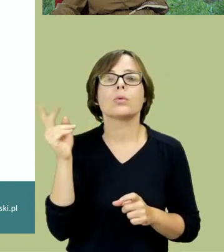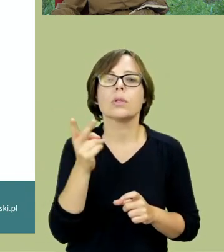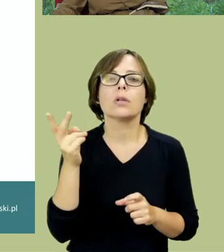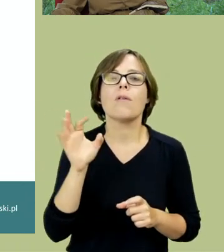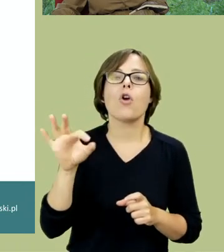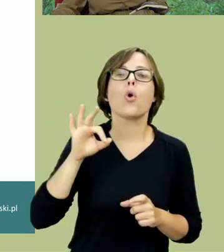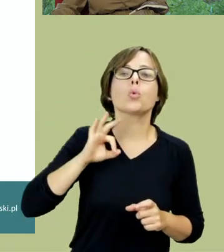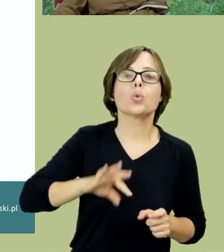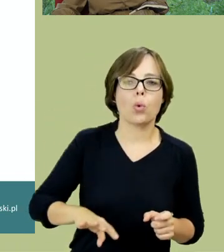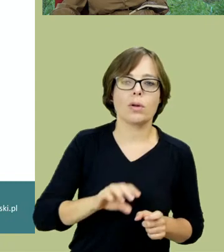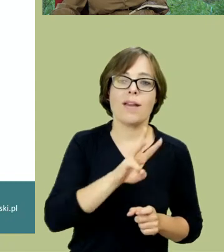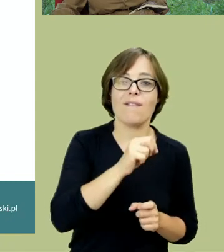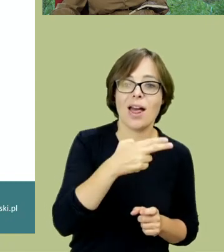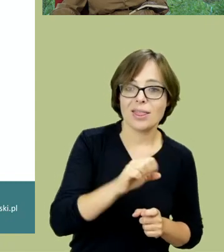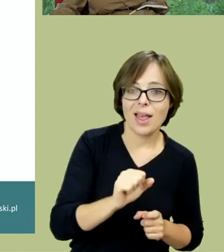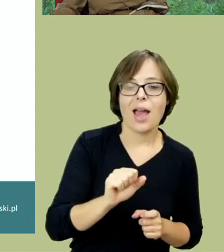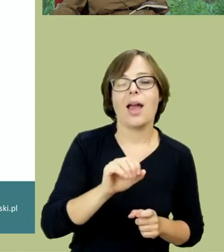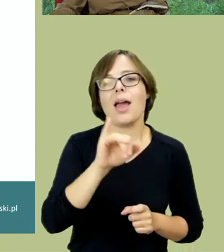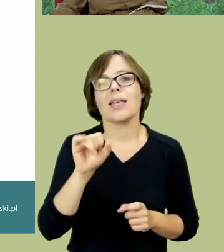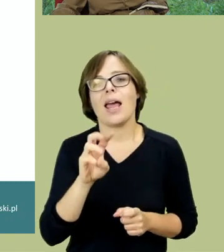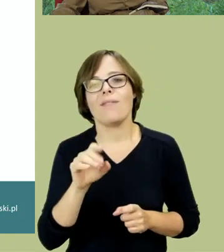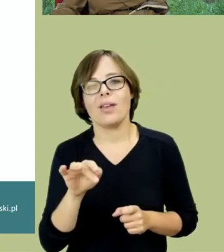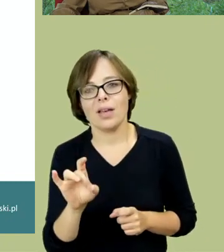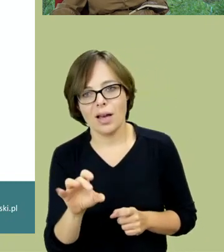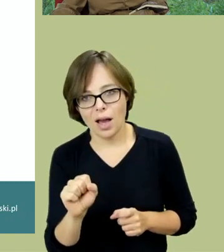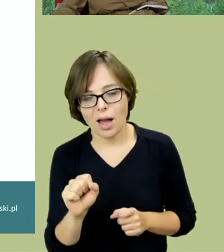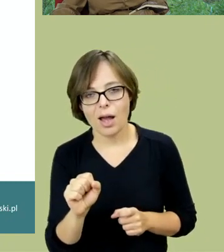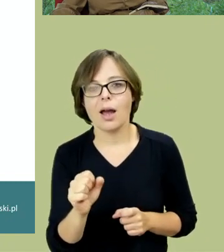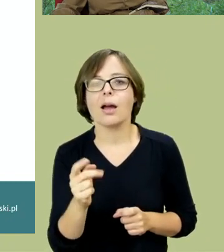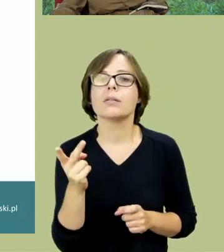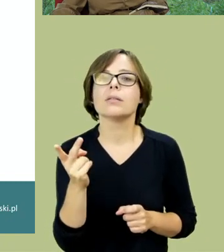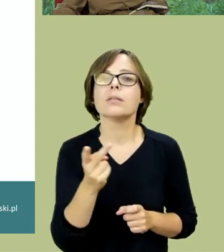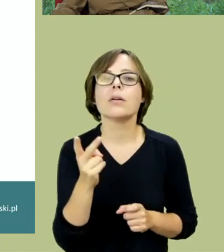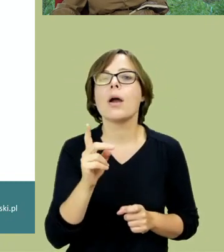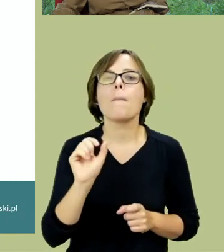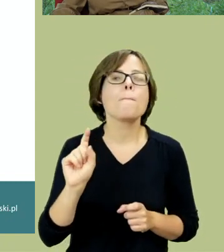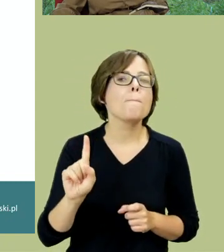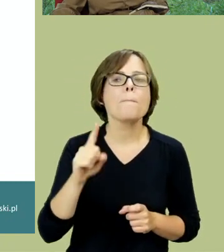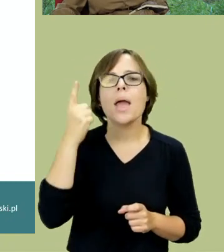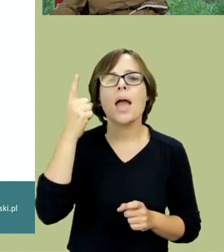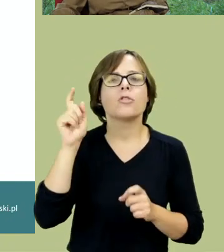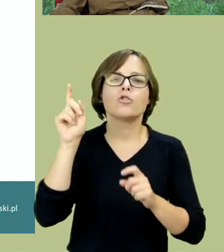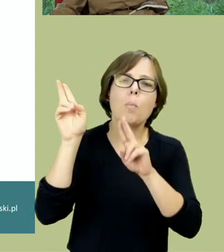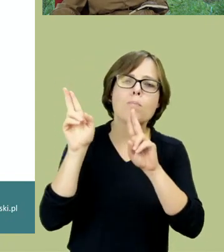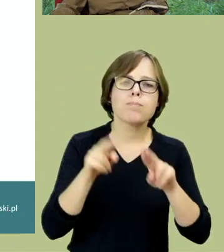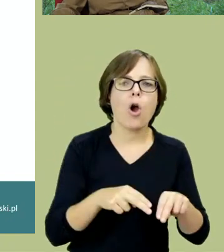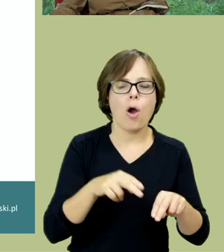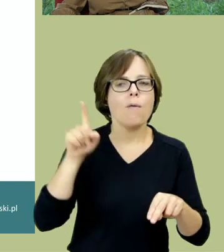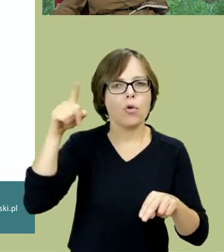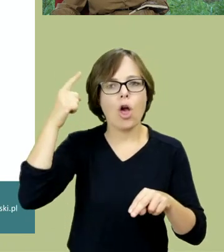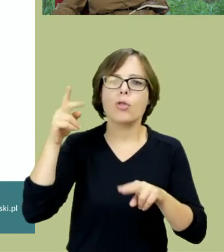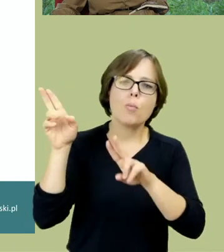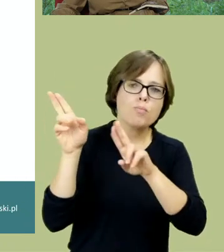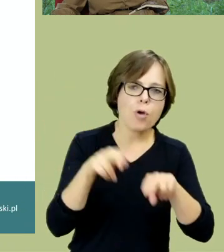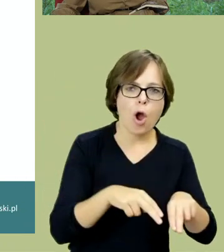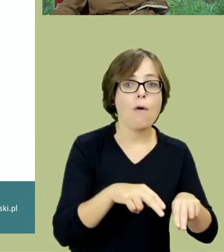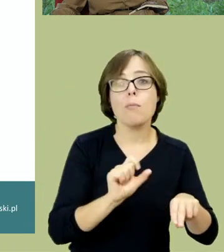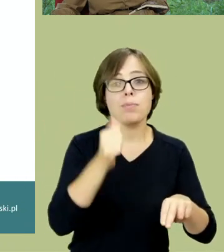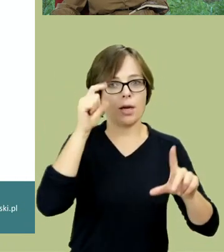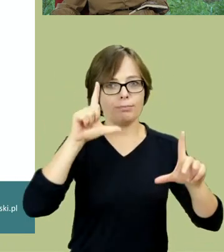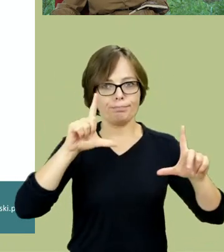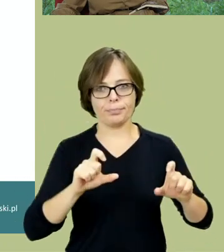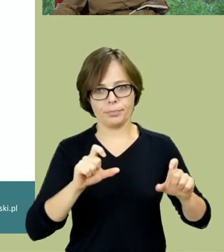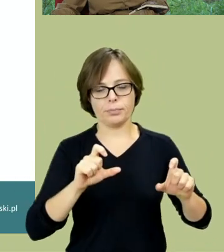Wandy Piłsudskiej i Jadwigi Jaraczewskiej po powrocie z emigracji. Pierwsze zdjęcie